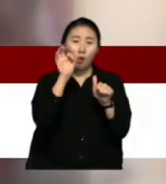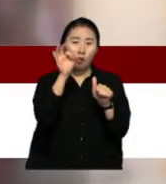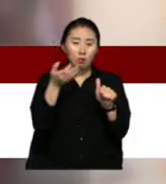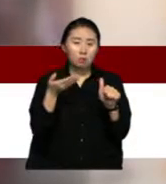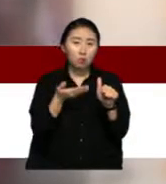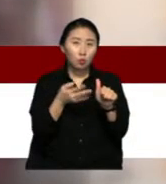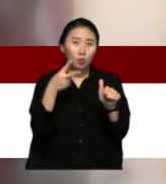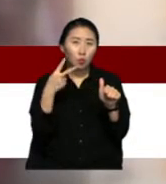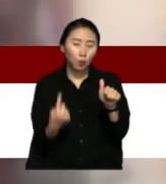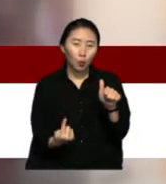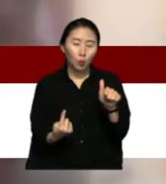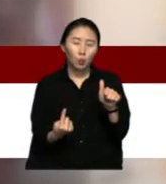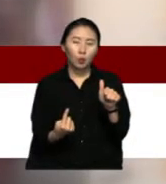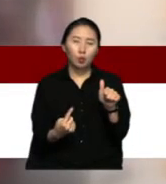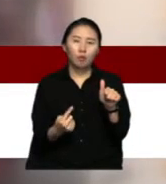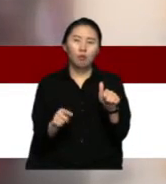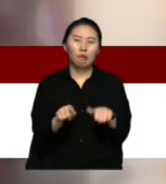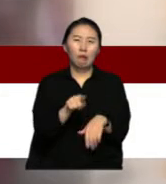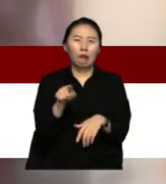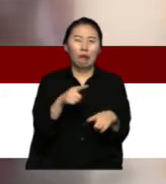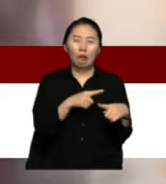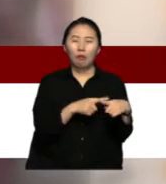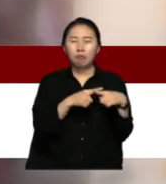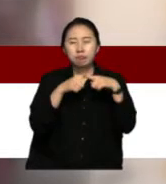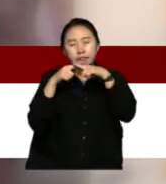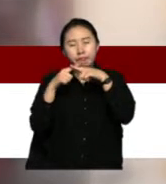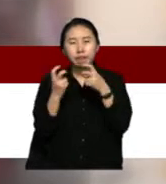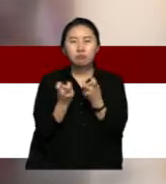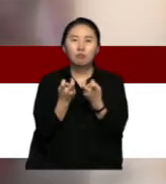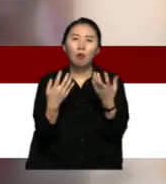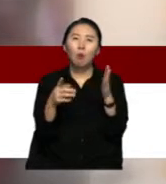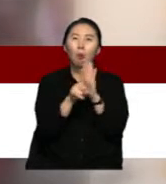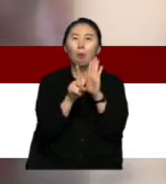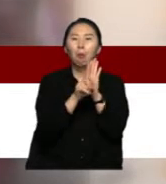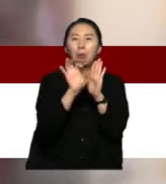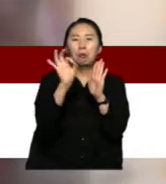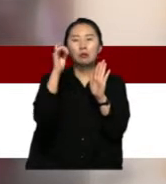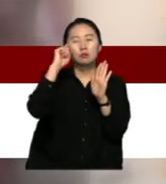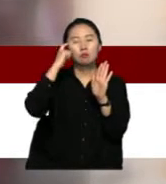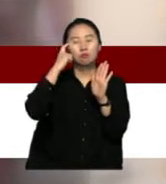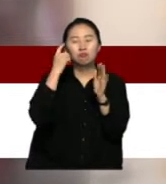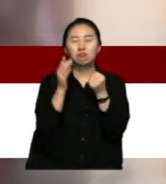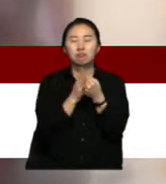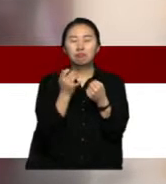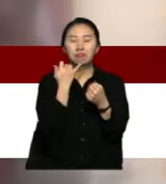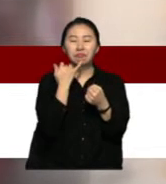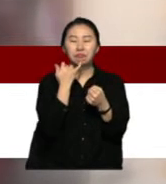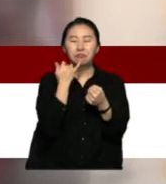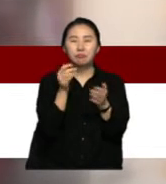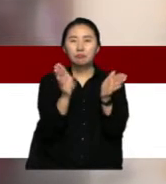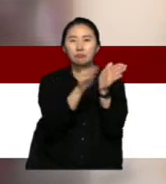부과해도 그분들을 이걸 감소를 어떻게 보면 홍보비로 생각하시는 경향이 없지 않아 있어요.